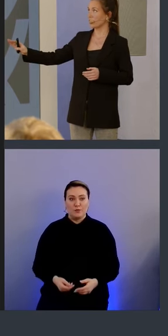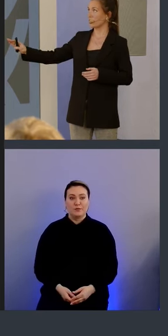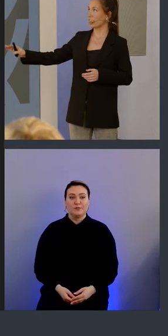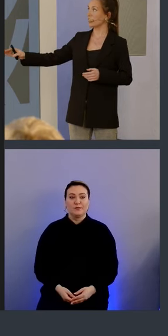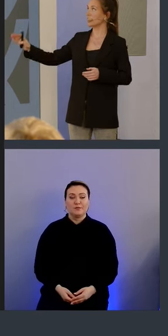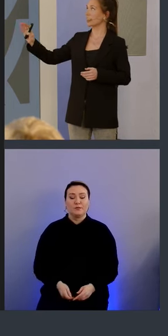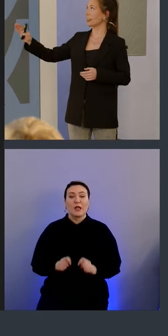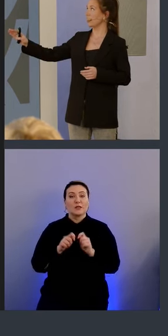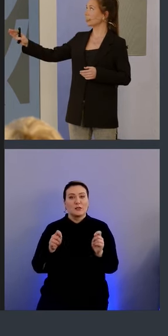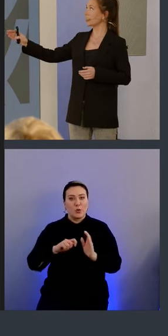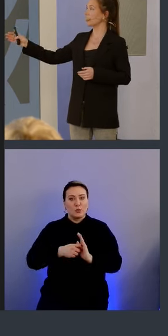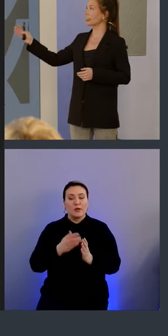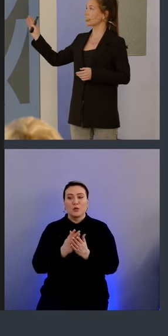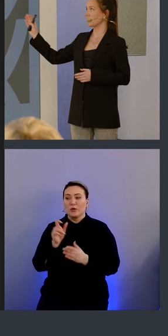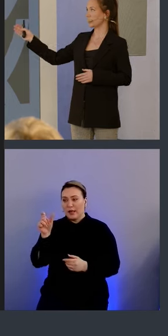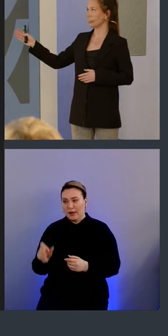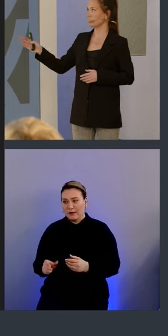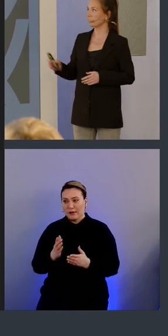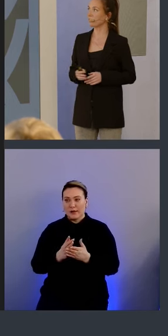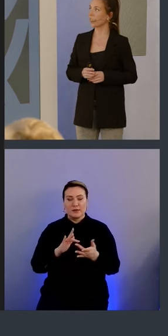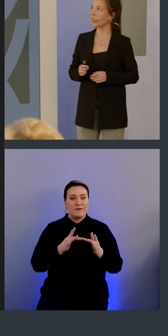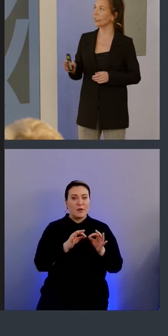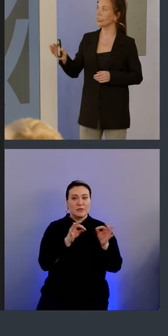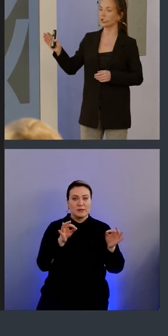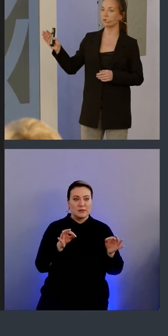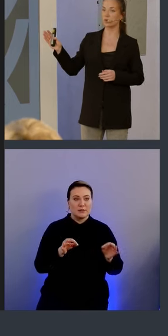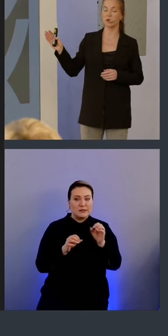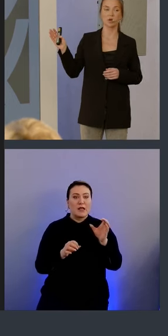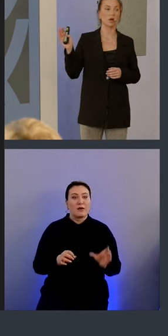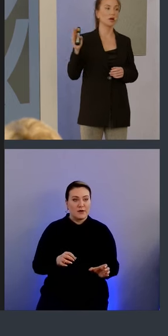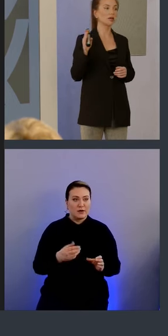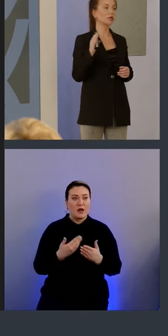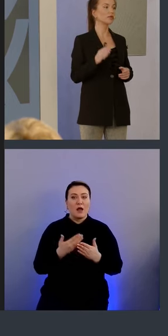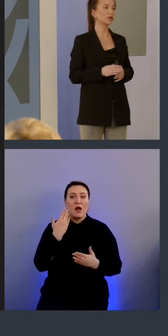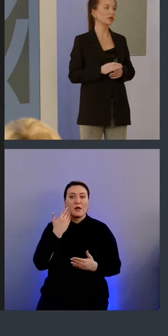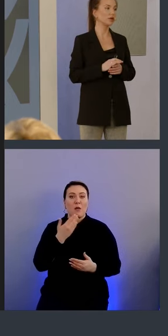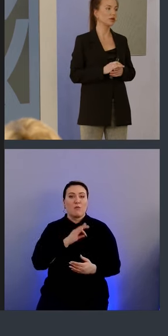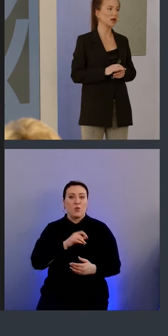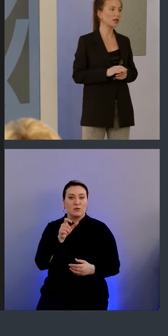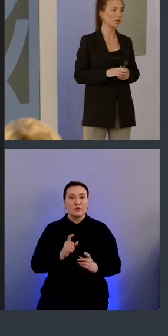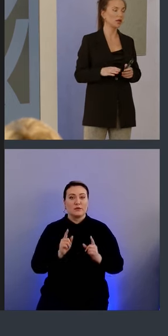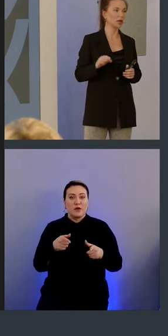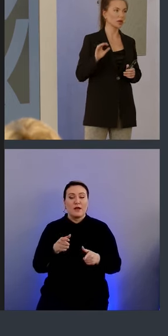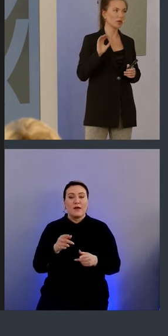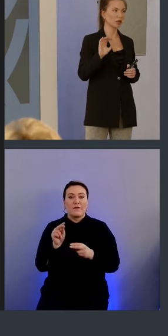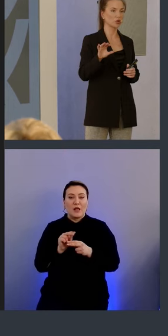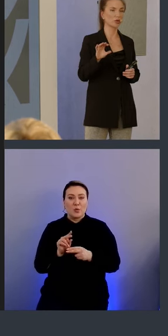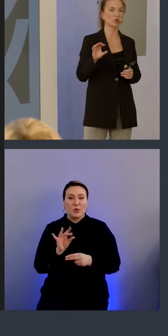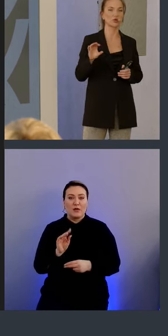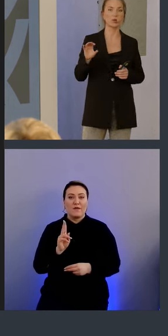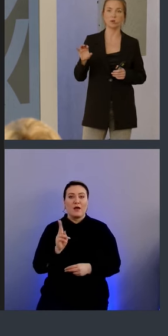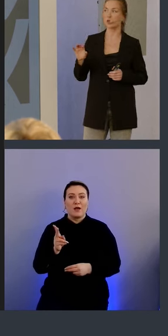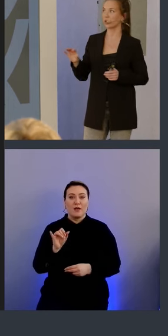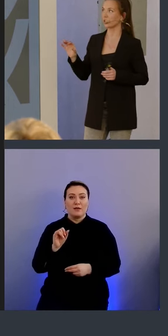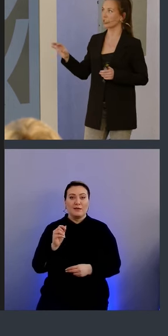Создание ключей. Есть у нас клиент, есть у нас веб-сервер. Когда пользователь заходит в настройки VK-ID и нажимает